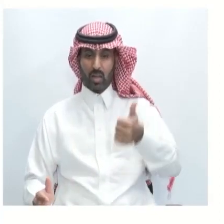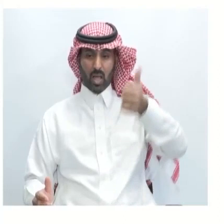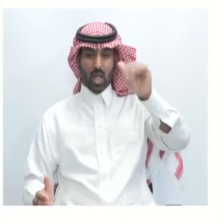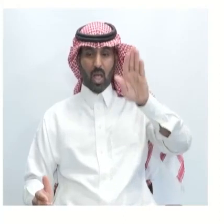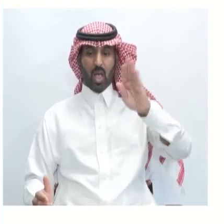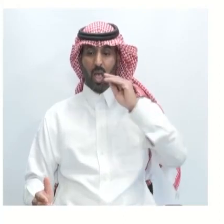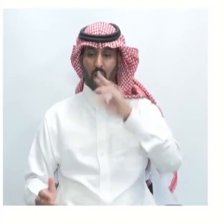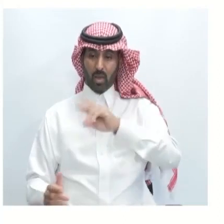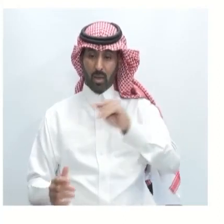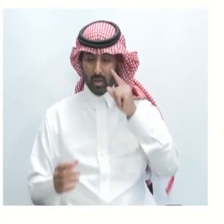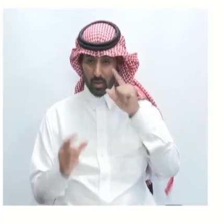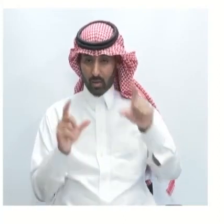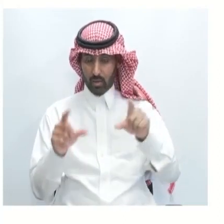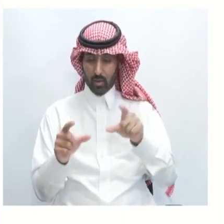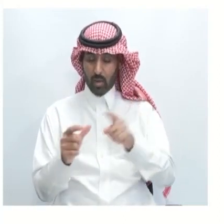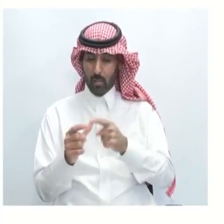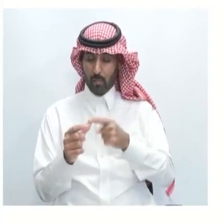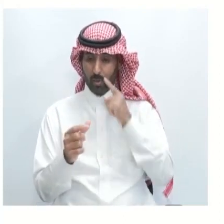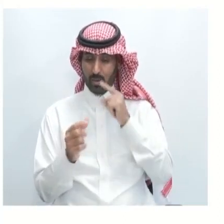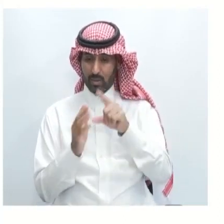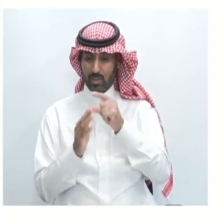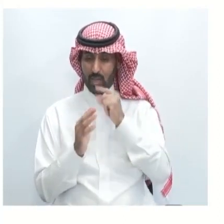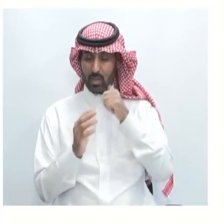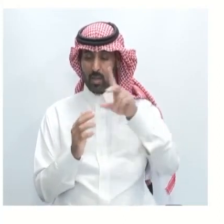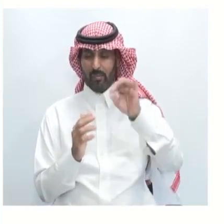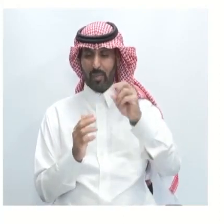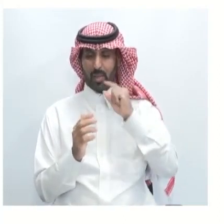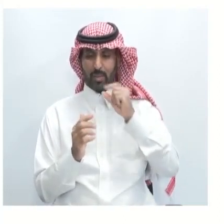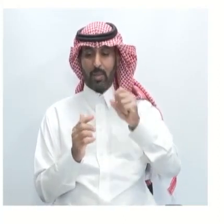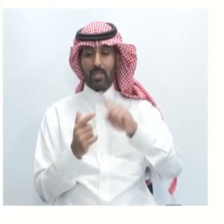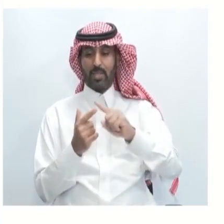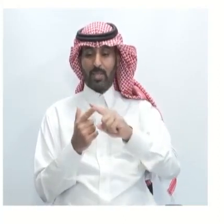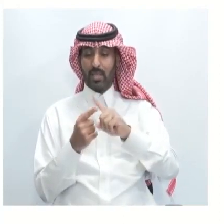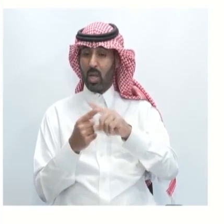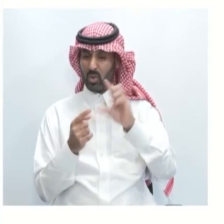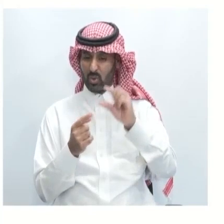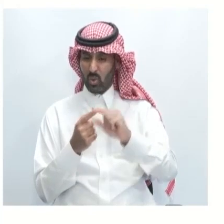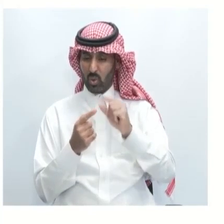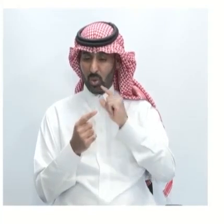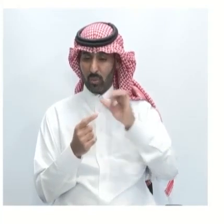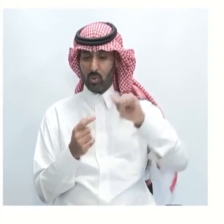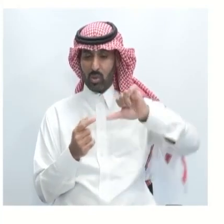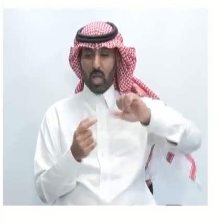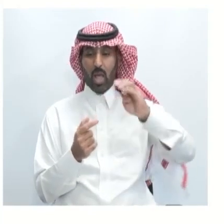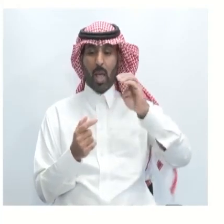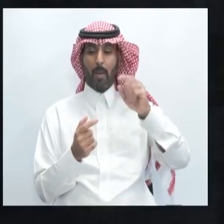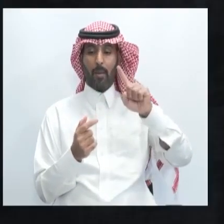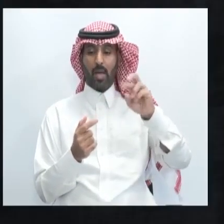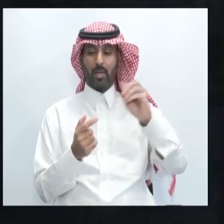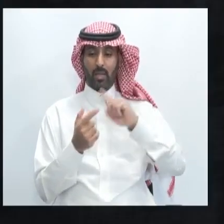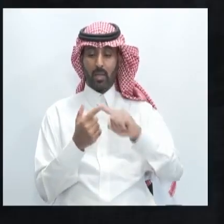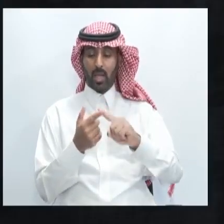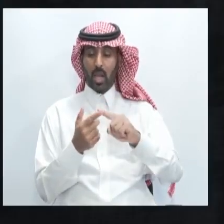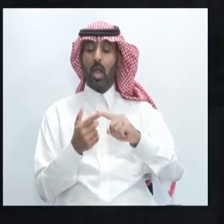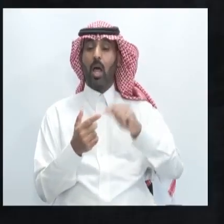له شرطان ان تكون المقدمه الصغرى موجبه وان تكون مقدمه الكبرى كليه وهو